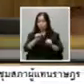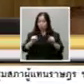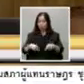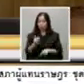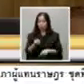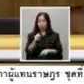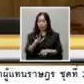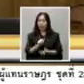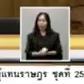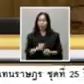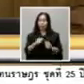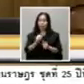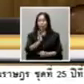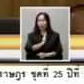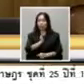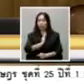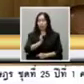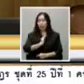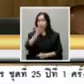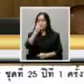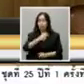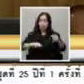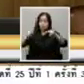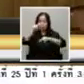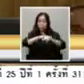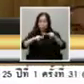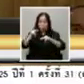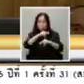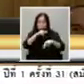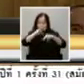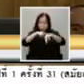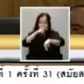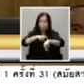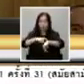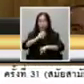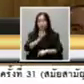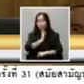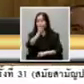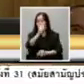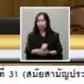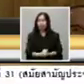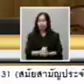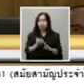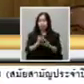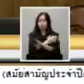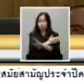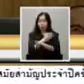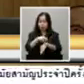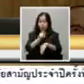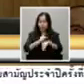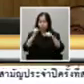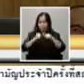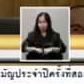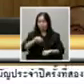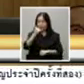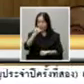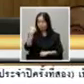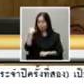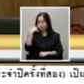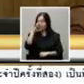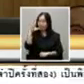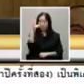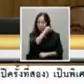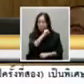เรื่องการเป็นกลางแล้วก็จัดควบคุมการประชุมครับผมกลัวว่าก่อนที่ท่านจะวินิจฉัยครับอาจจะพลาดในหลาย